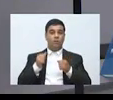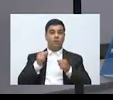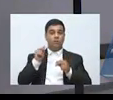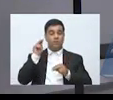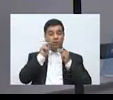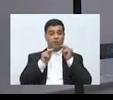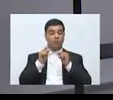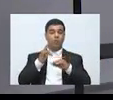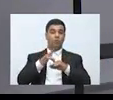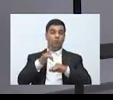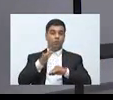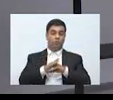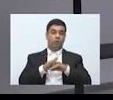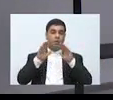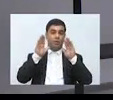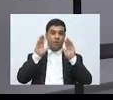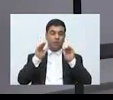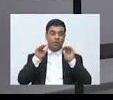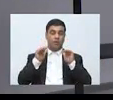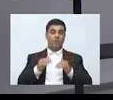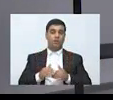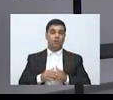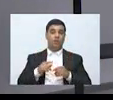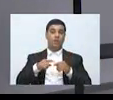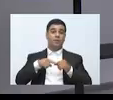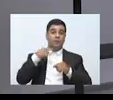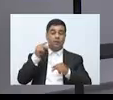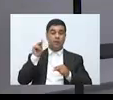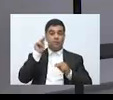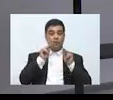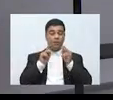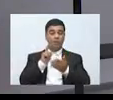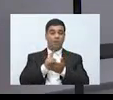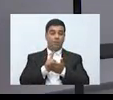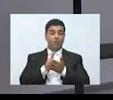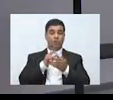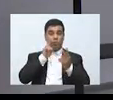Darsimiz tamom. Xayr. Keyingi darslarda